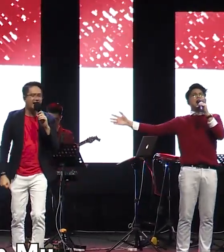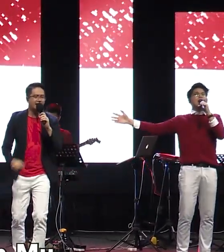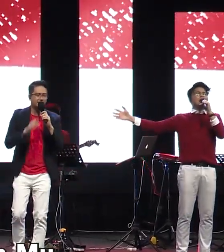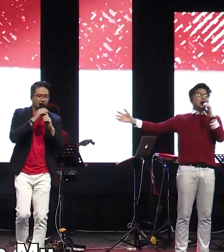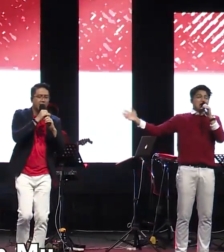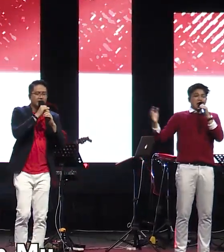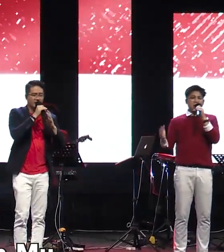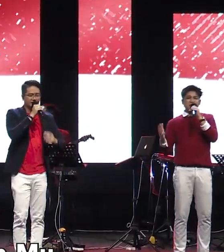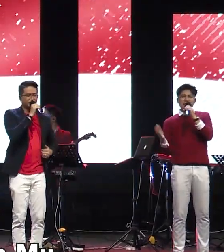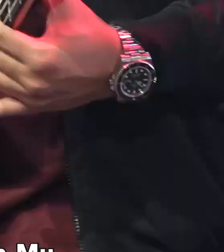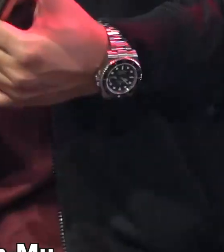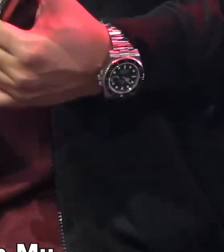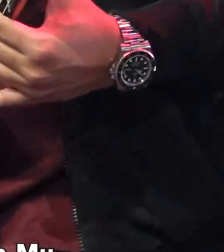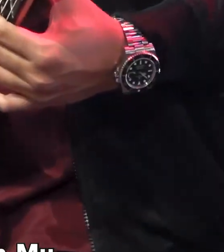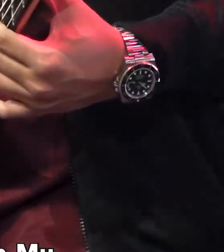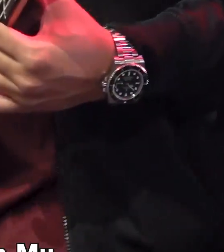Nyatakanlah